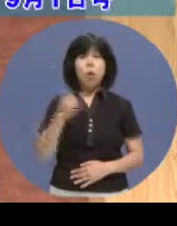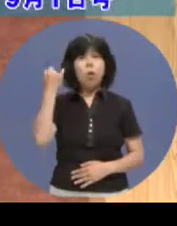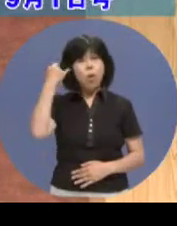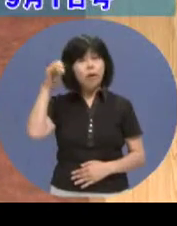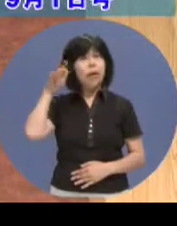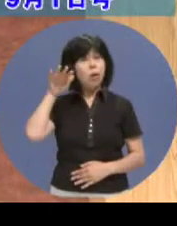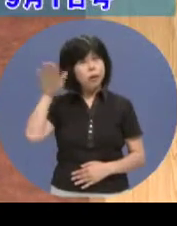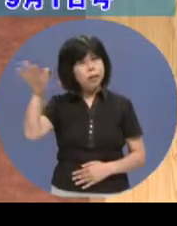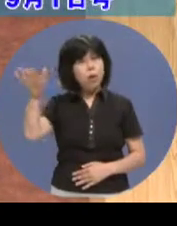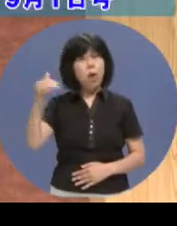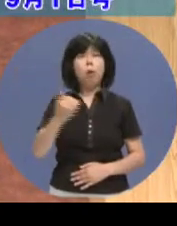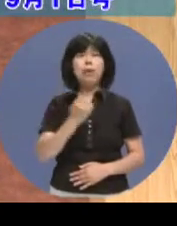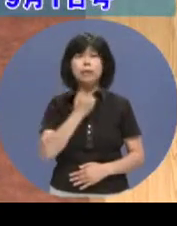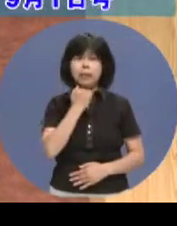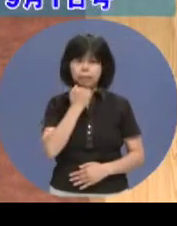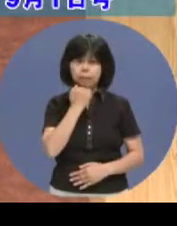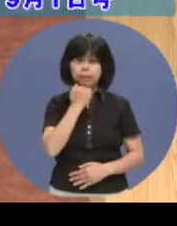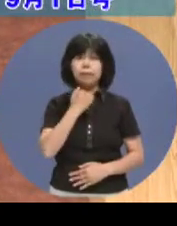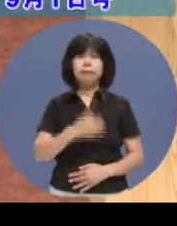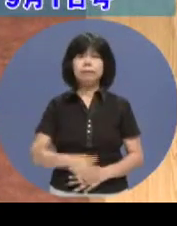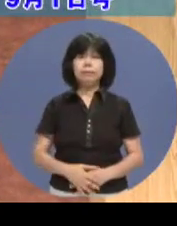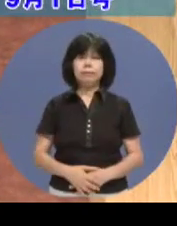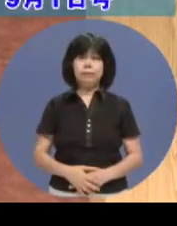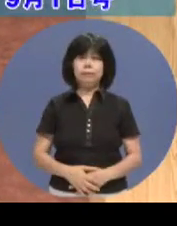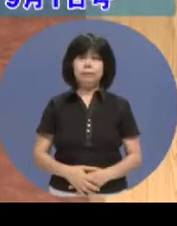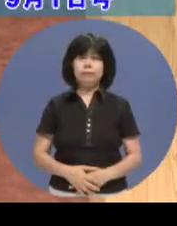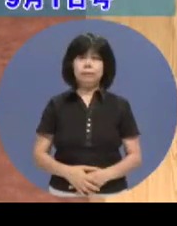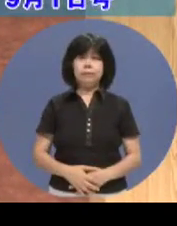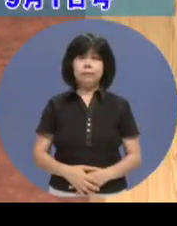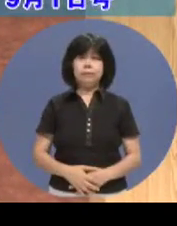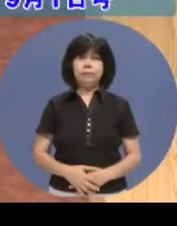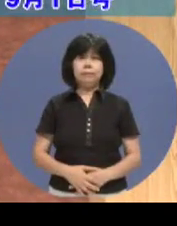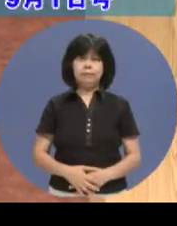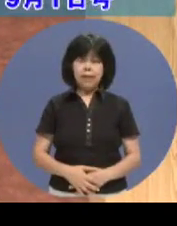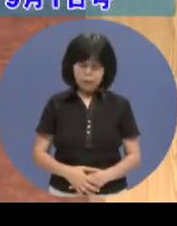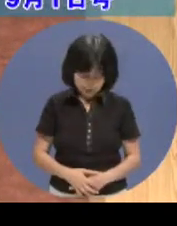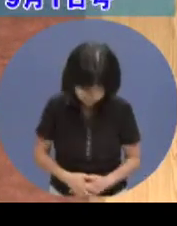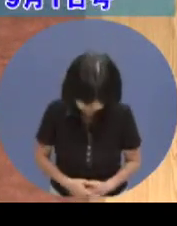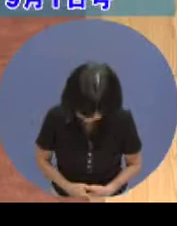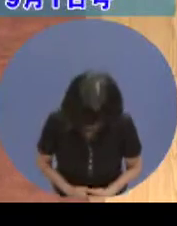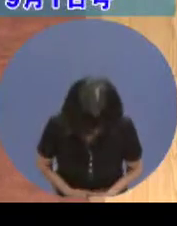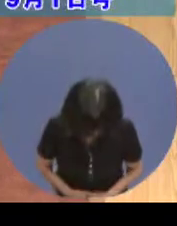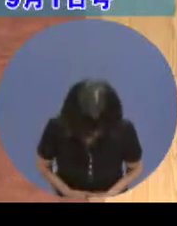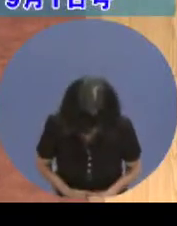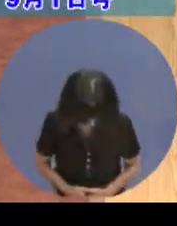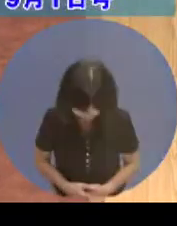んのご意見ご希望をお待ちしています。それではさようなら。